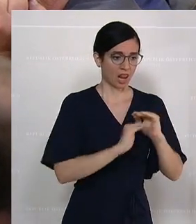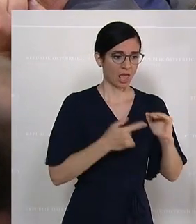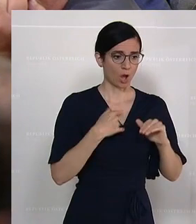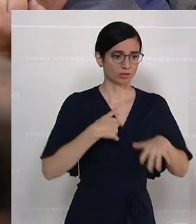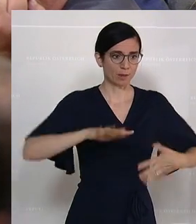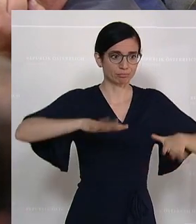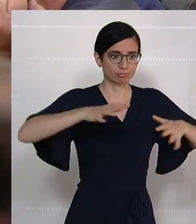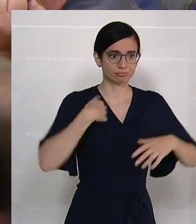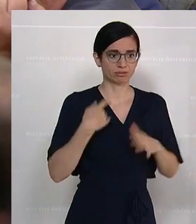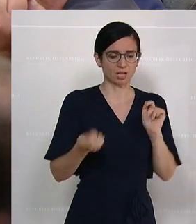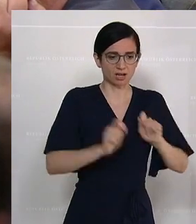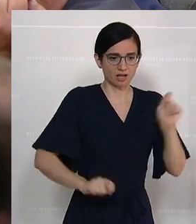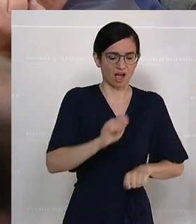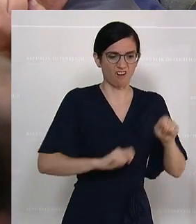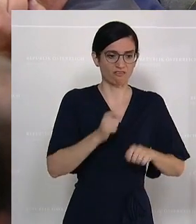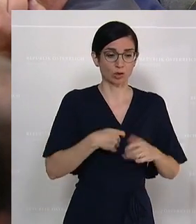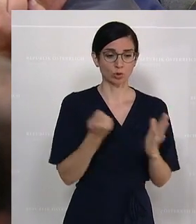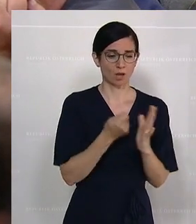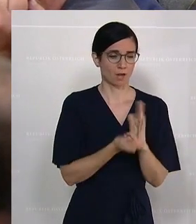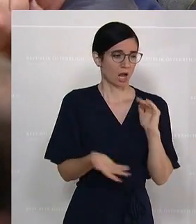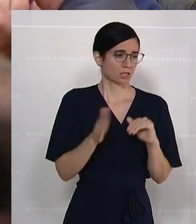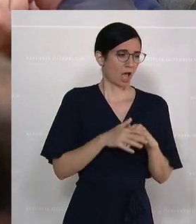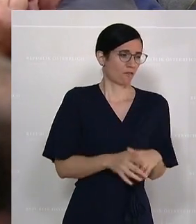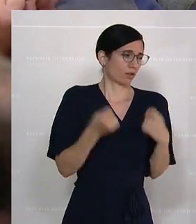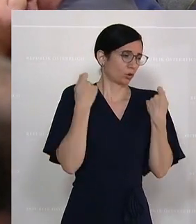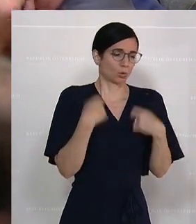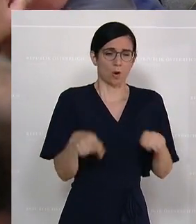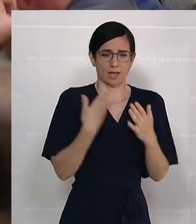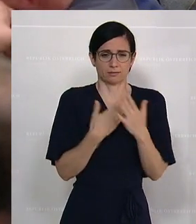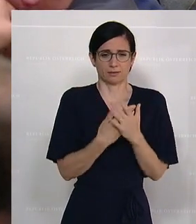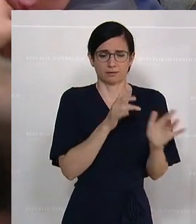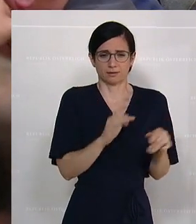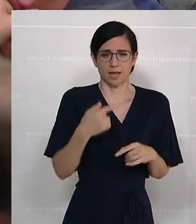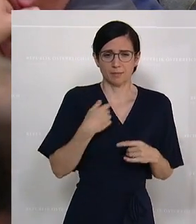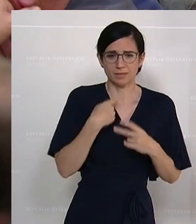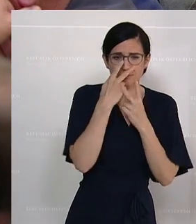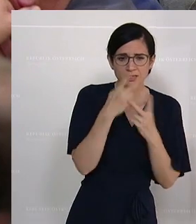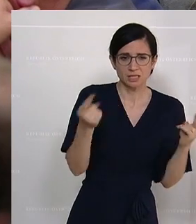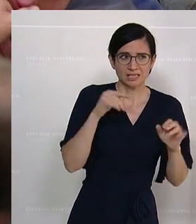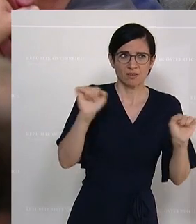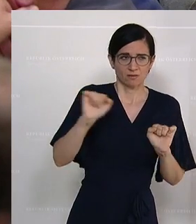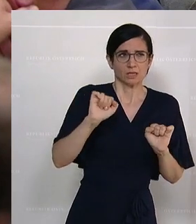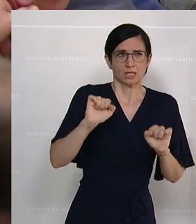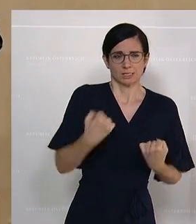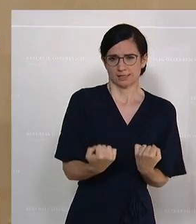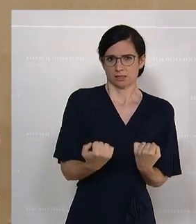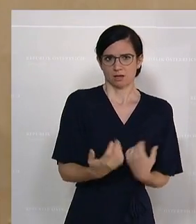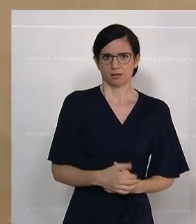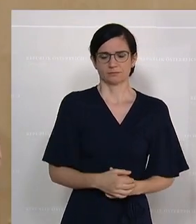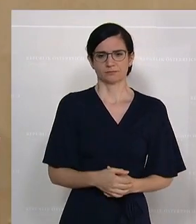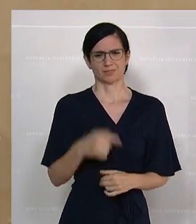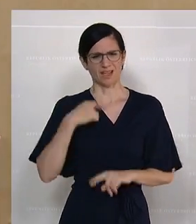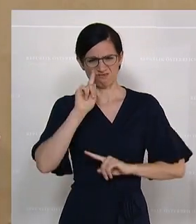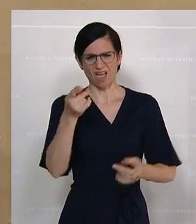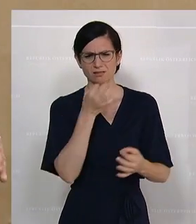zu überteuerten preisen stattfinden um irgendwie eine ein grünes licht in richtung winter zu bekommen und sie wissen genau dass das